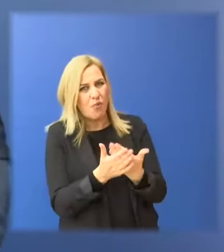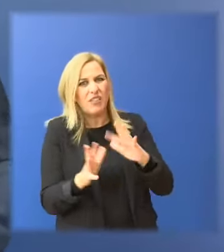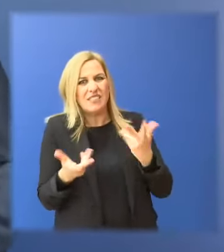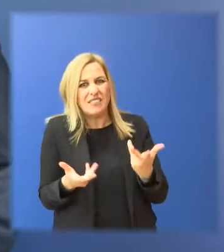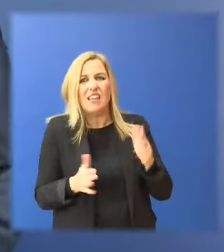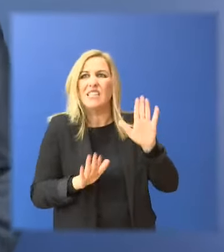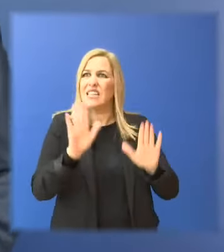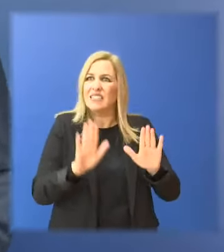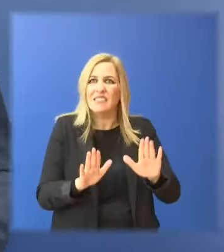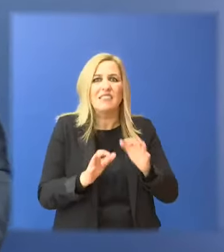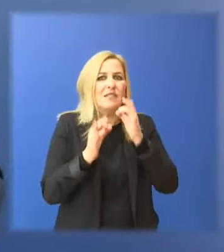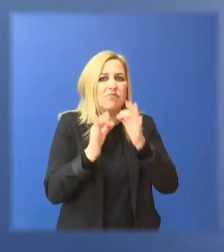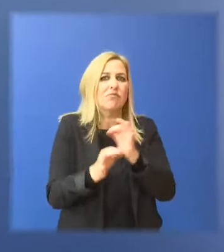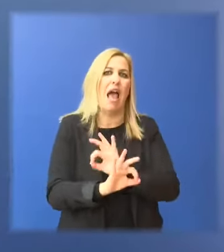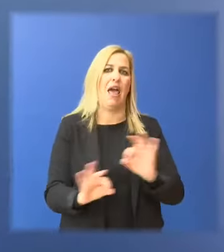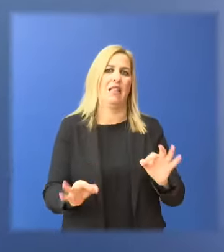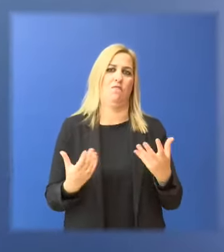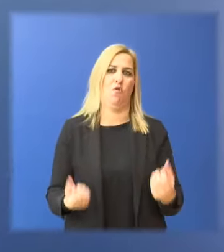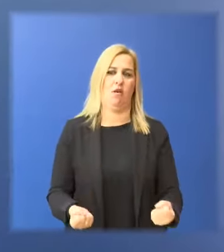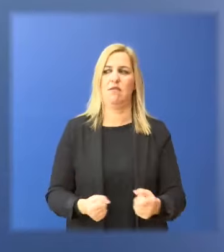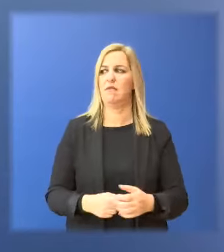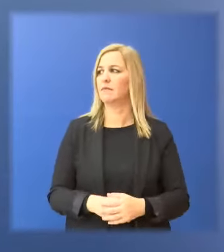αυταπόδεικτο ότι δεν ισχύει. Ελάτε.